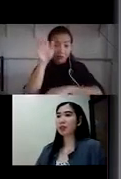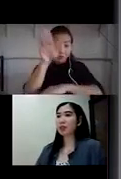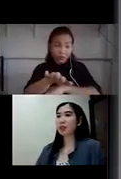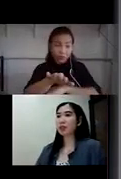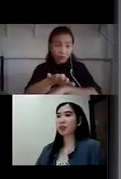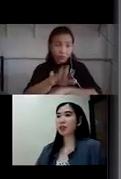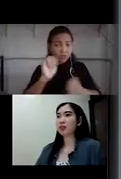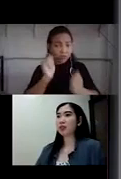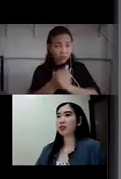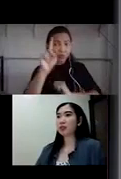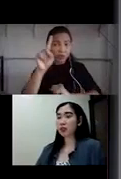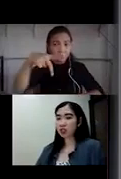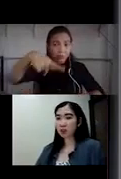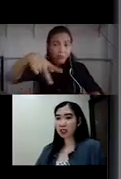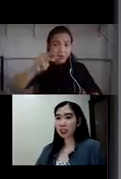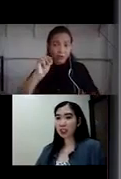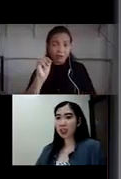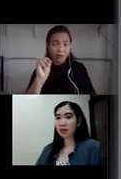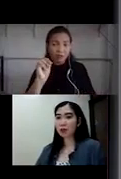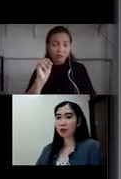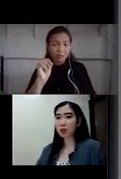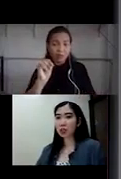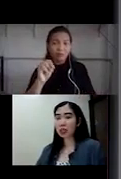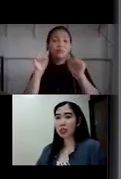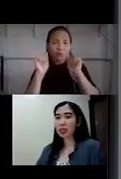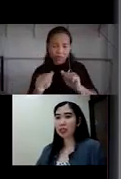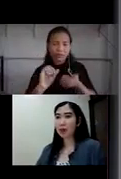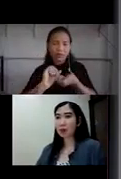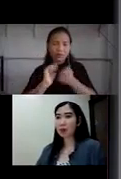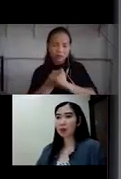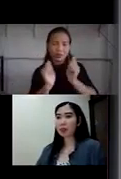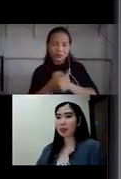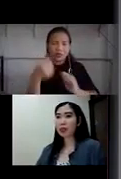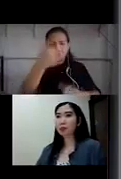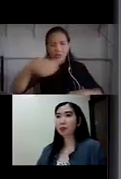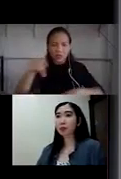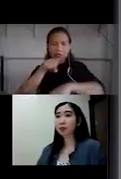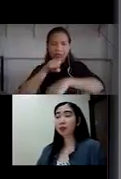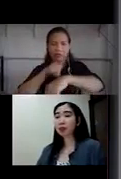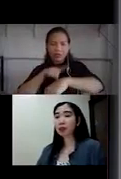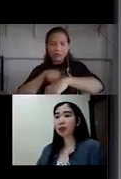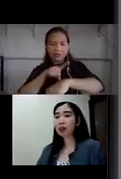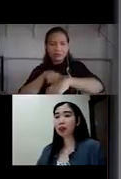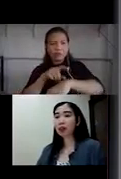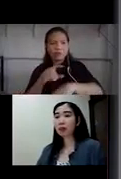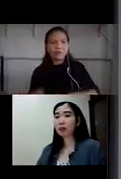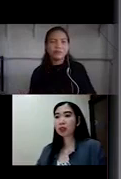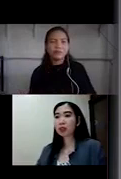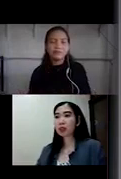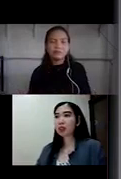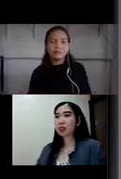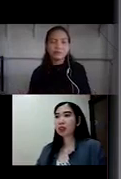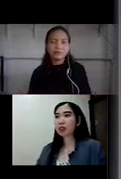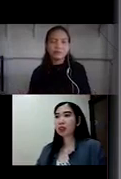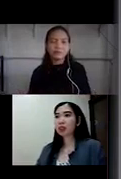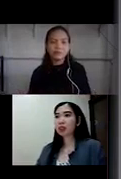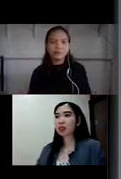lang, ayan. Pwede nyo pa rin siyang baguhin anytime na